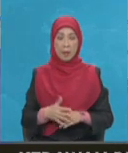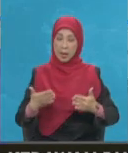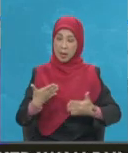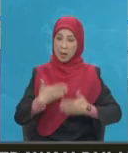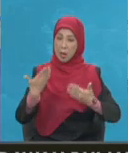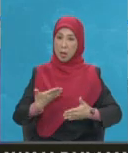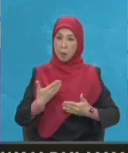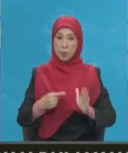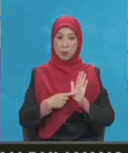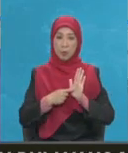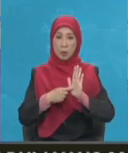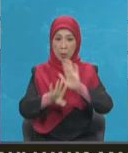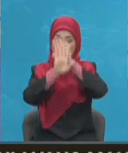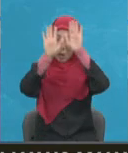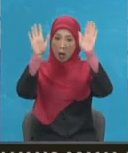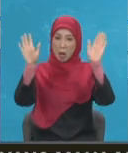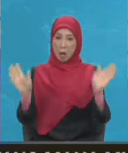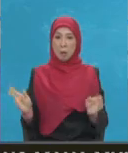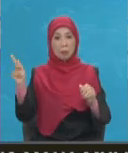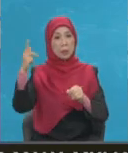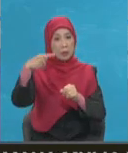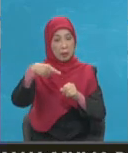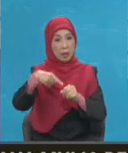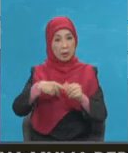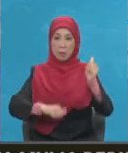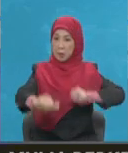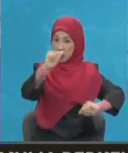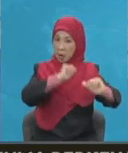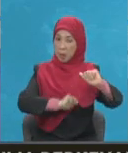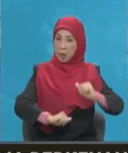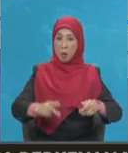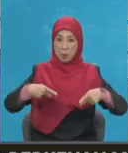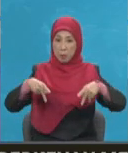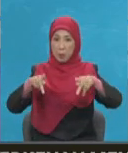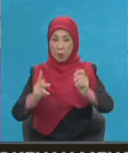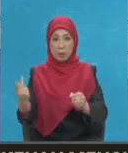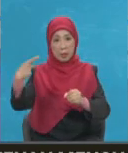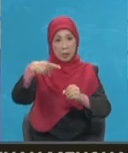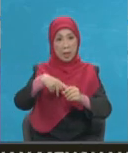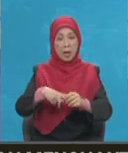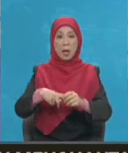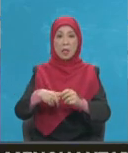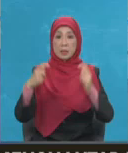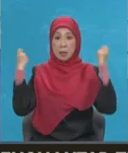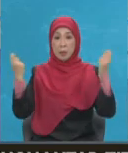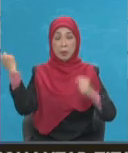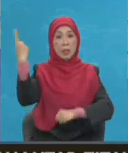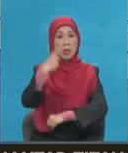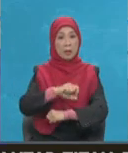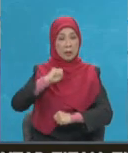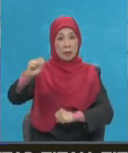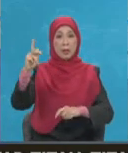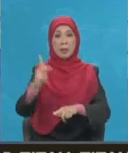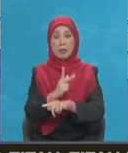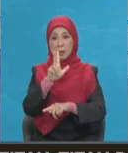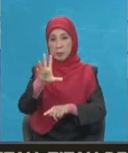Kegembiraan jelas terpancar pada wajah para peserta persembahan apabila berpeluang menyertai sambutan Hari Kebangsaan